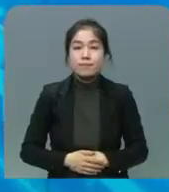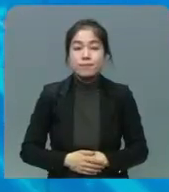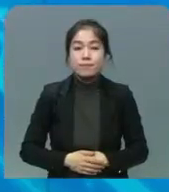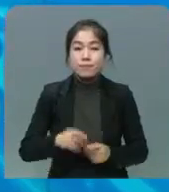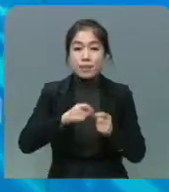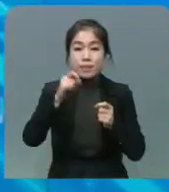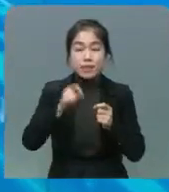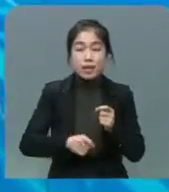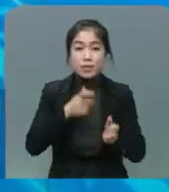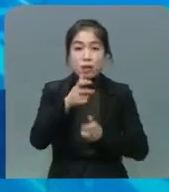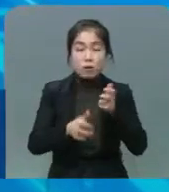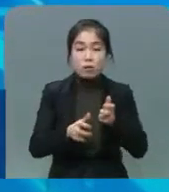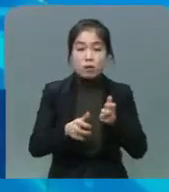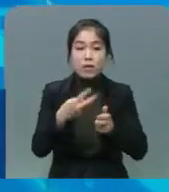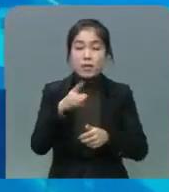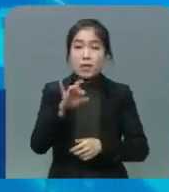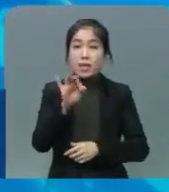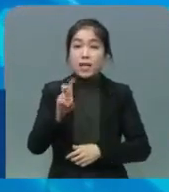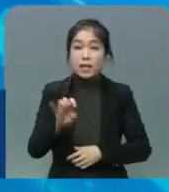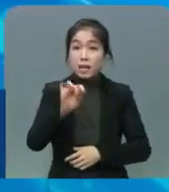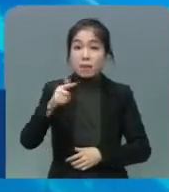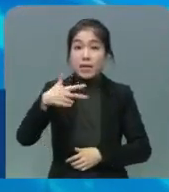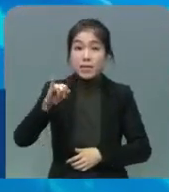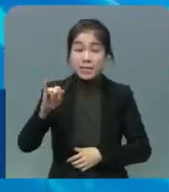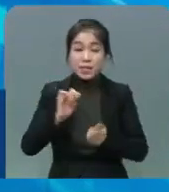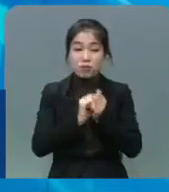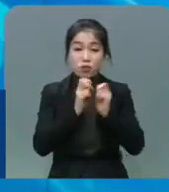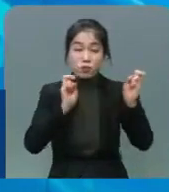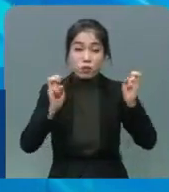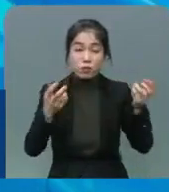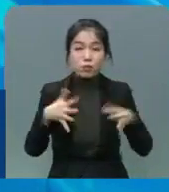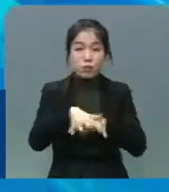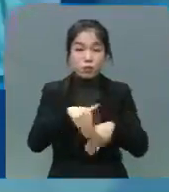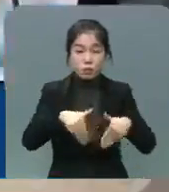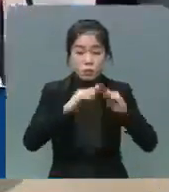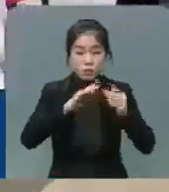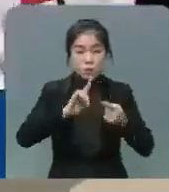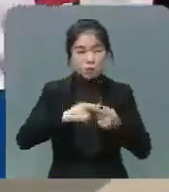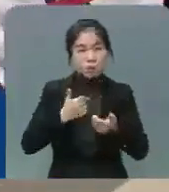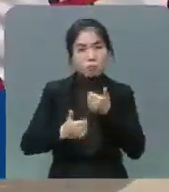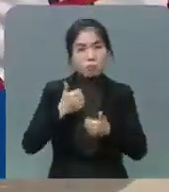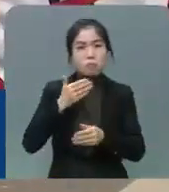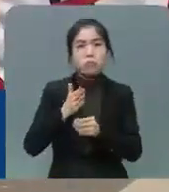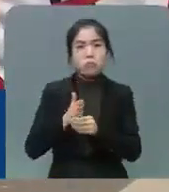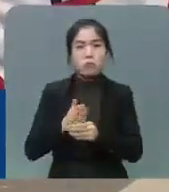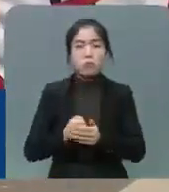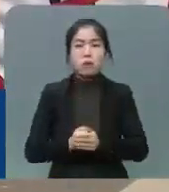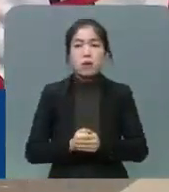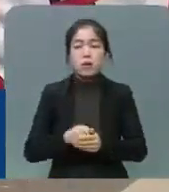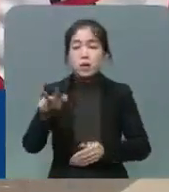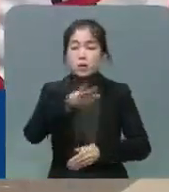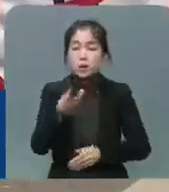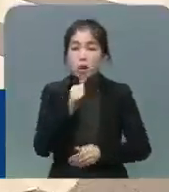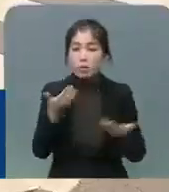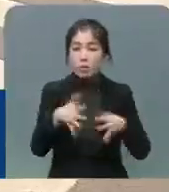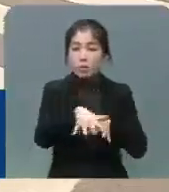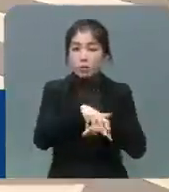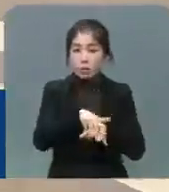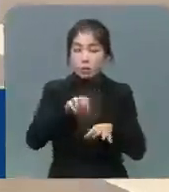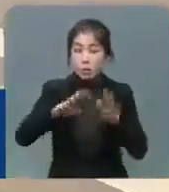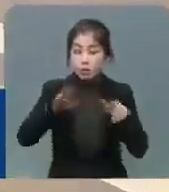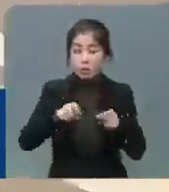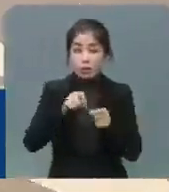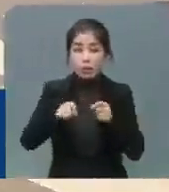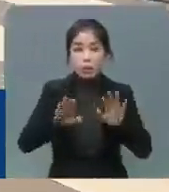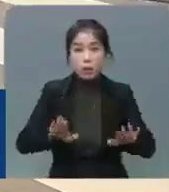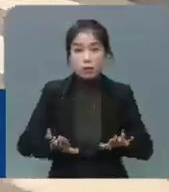장성의 공장을 눈 대양 판지에 주식회사에서 노동조합 설립을 두고 갈등이 빚어지고 있습니다 전국 금속노조 광주전남지부 는